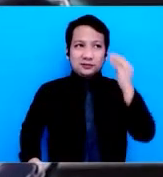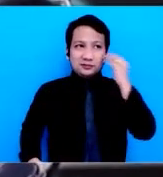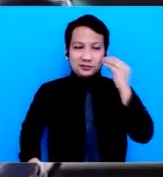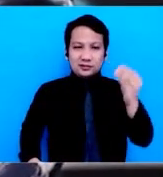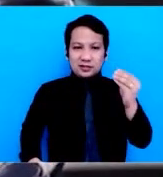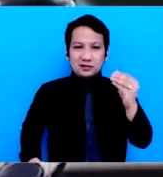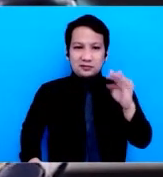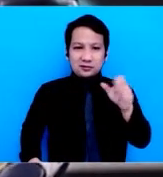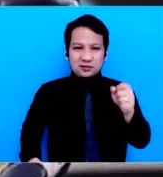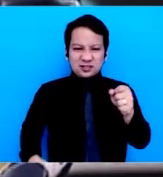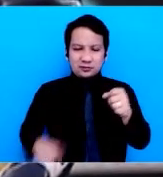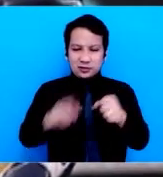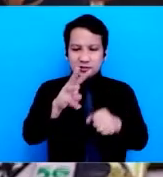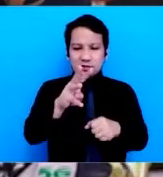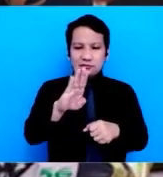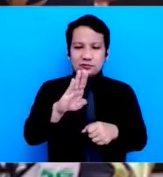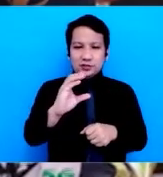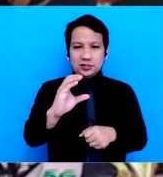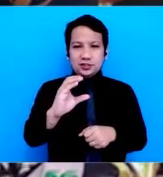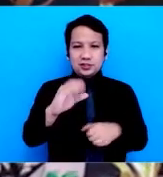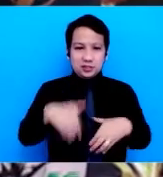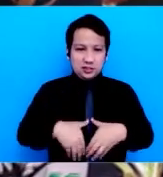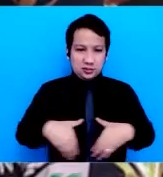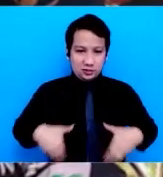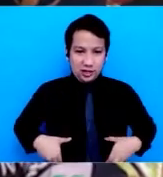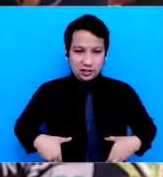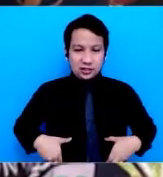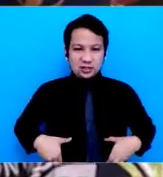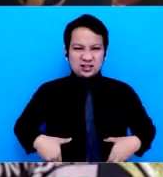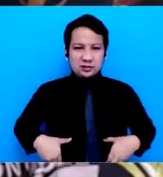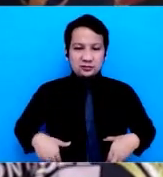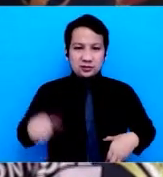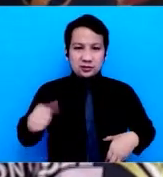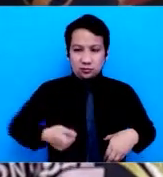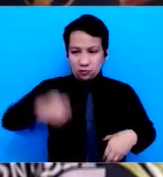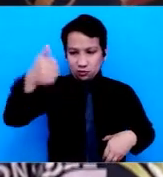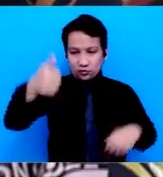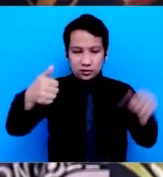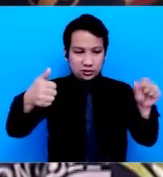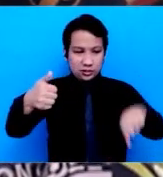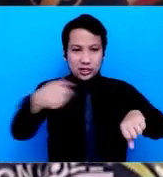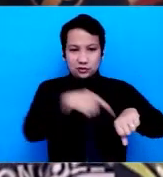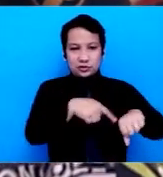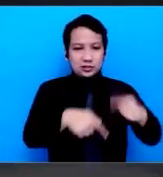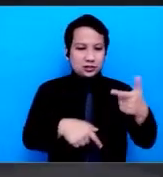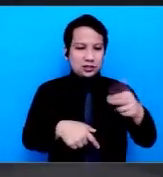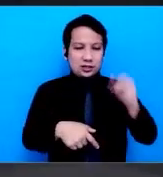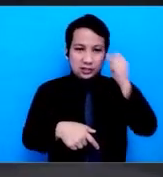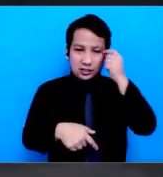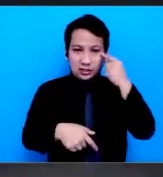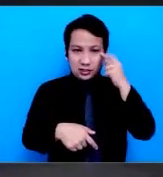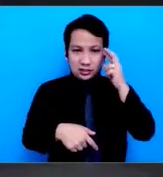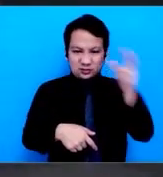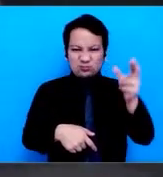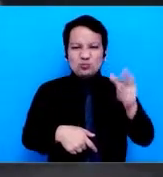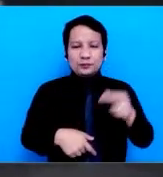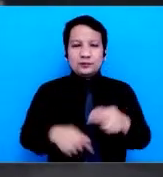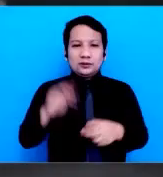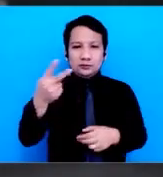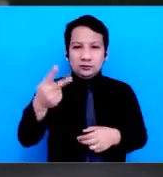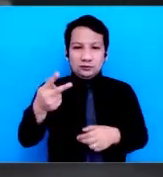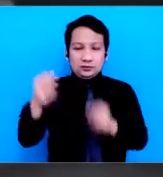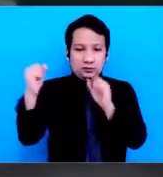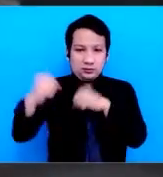WBC featherweight title matapos talunin si Gary Russell Jr. ng Amerika via split decision. Dalawang judge ang pumabor